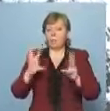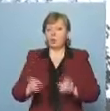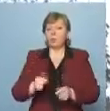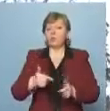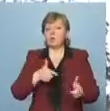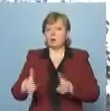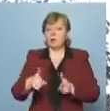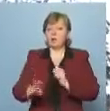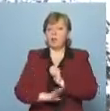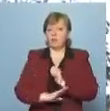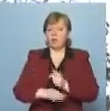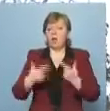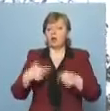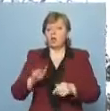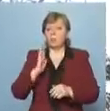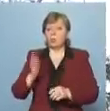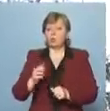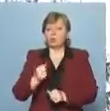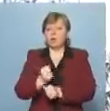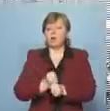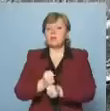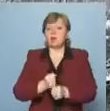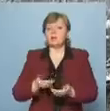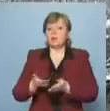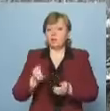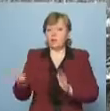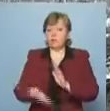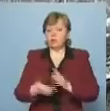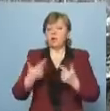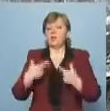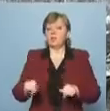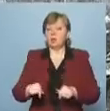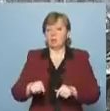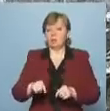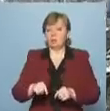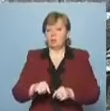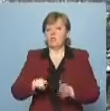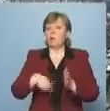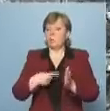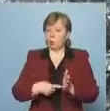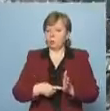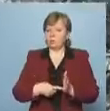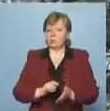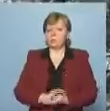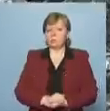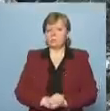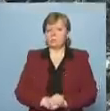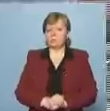древесины. Вот только где ее будут заготавливать, до сих пор большой вопрос. Елена Реверчук, Андрей Бусыгин, телеканал «Моя